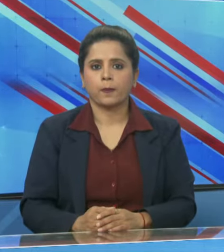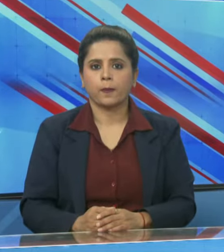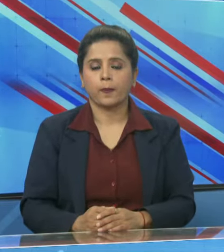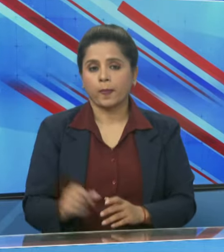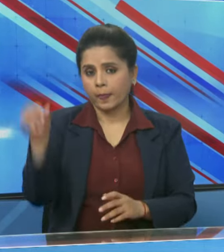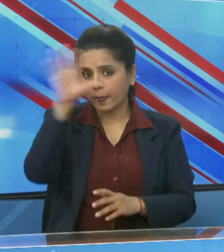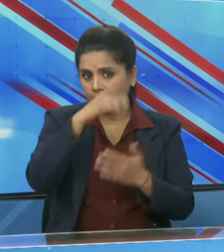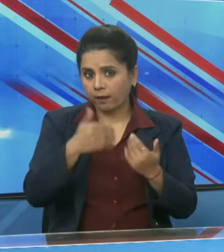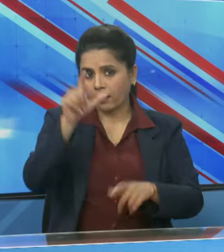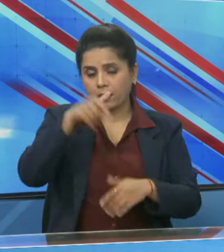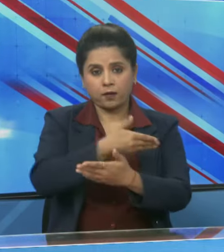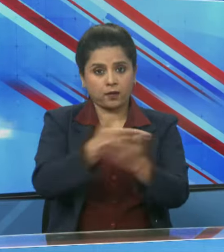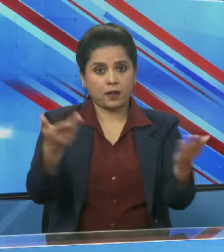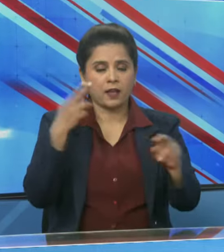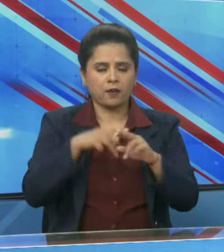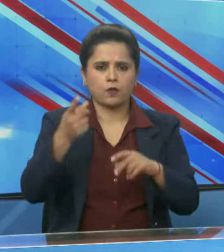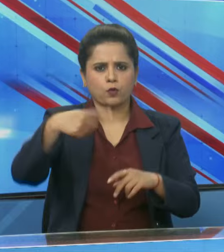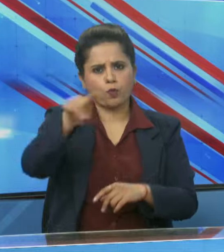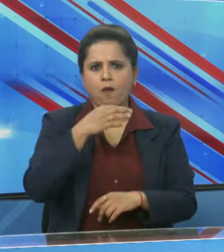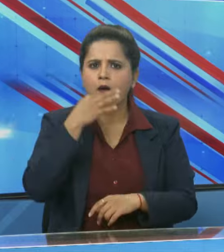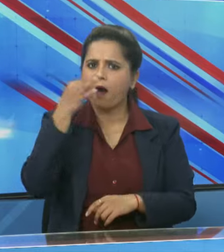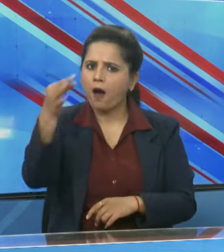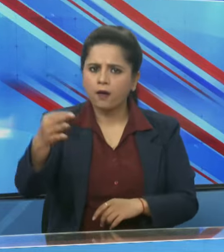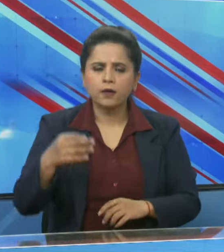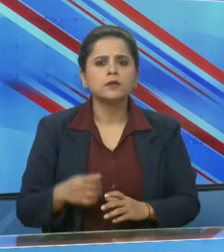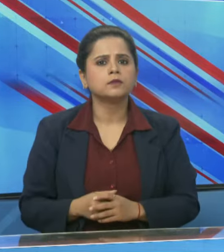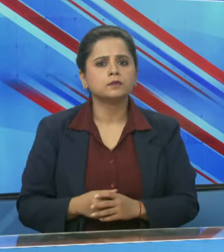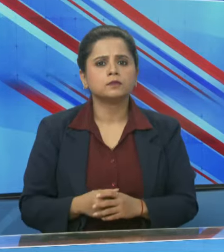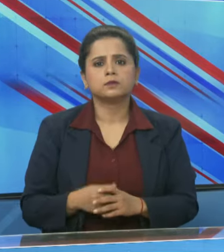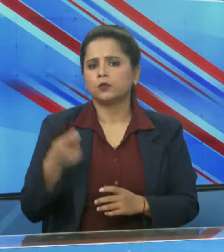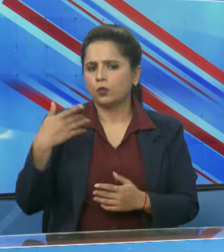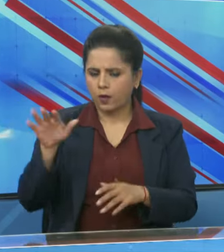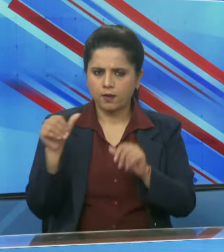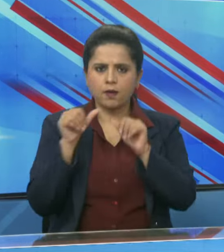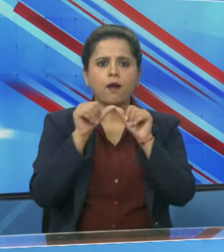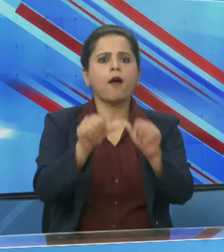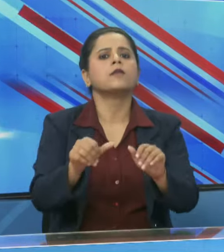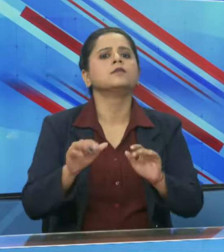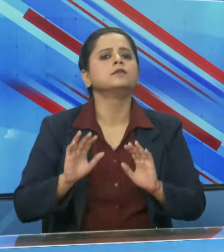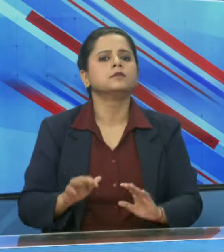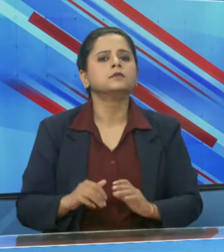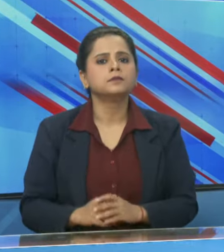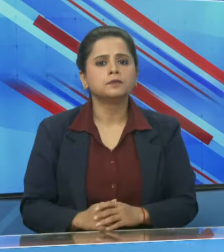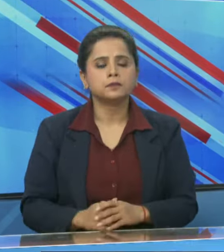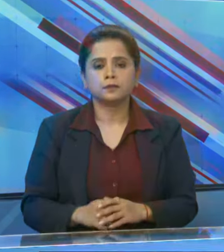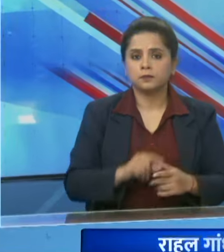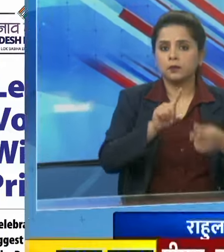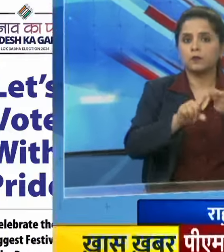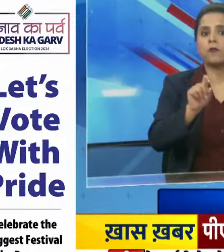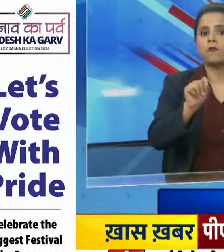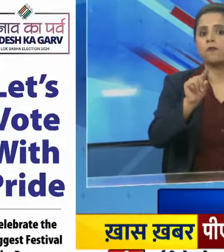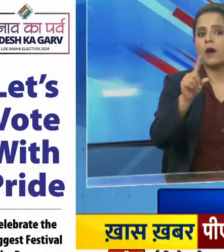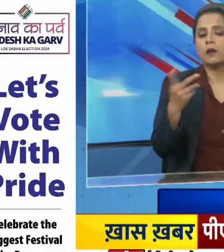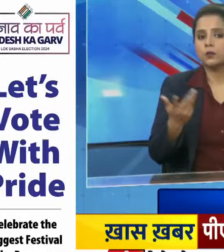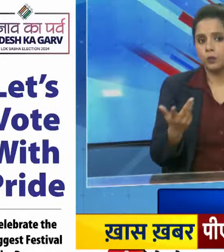हिंदुस्तान की जनता से अगर आप पूछें तो वो आपको बताएंगे पहले नंबर पर